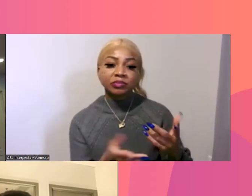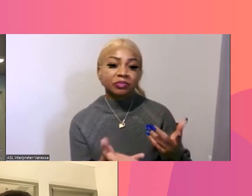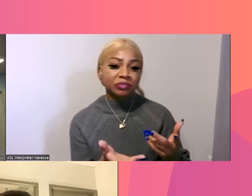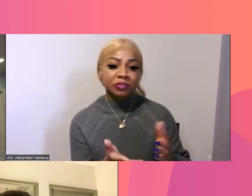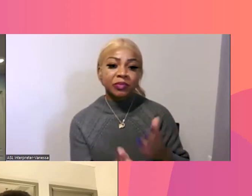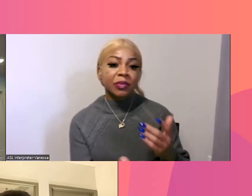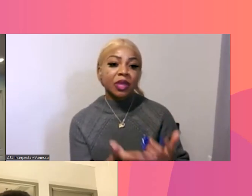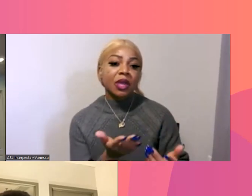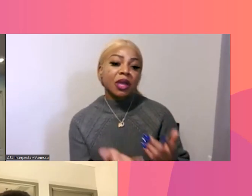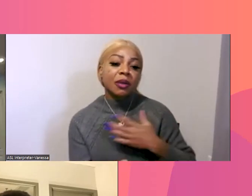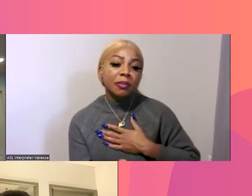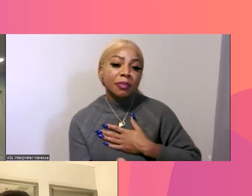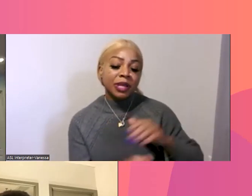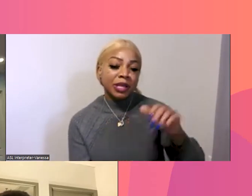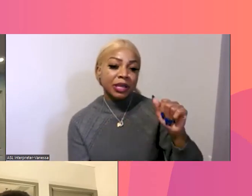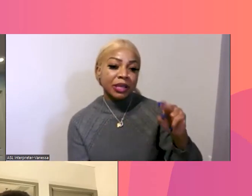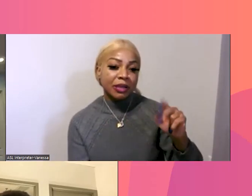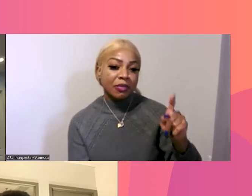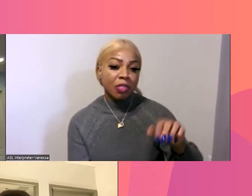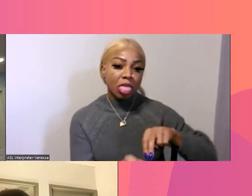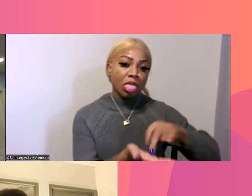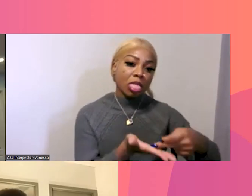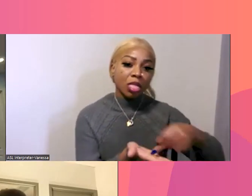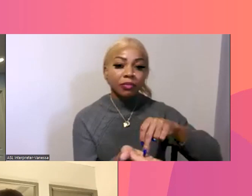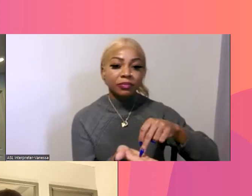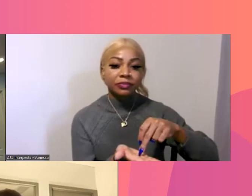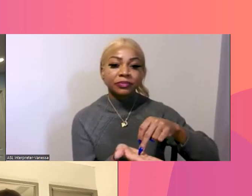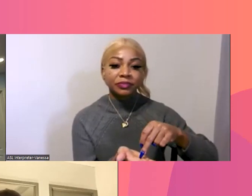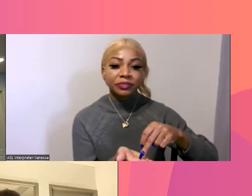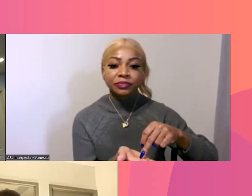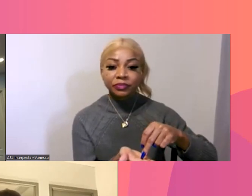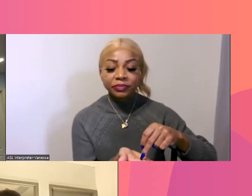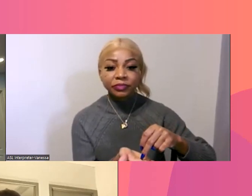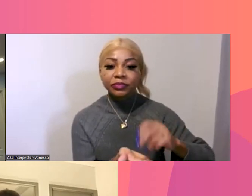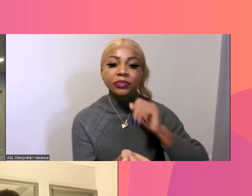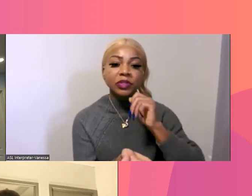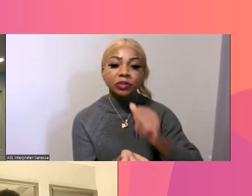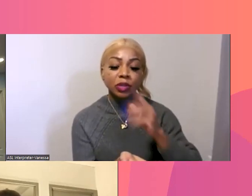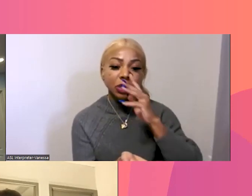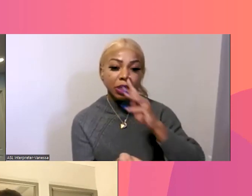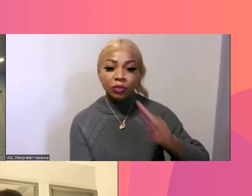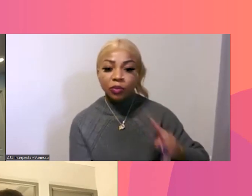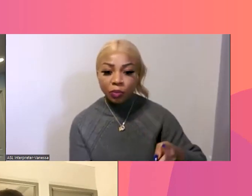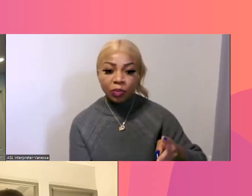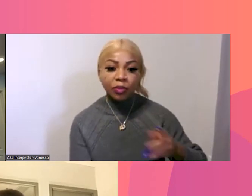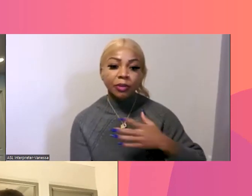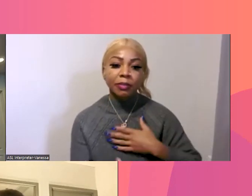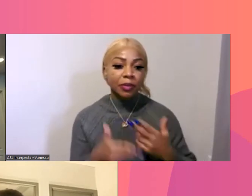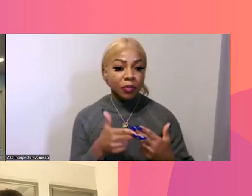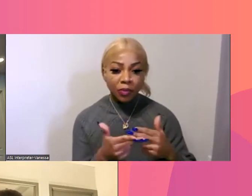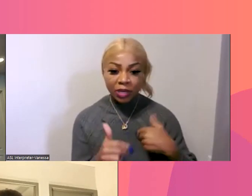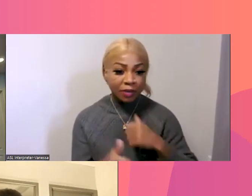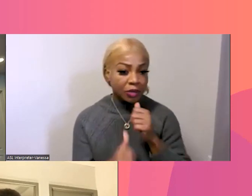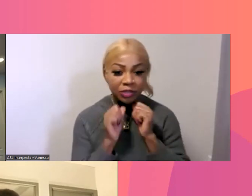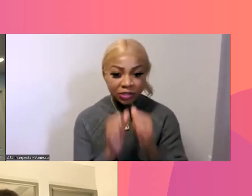vraiment qu'il y a une interaction entre votre poids peut-être et donc les